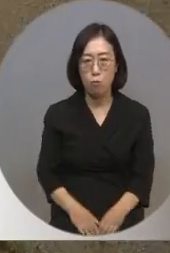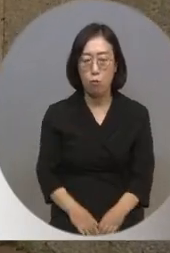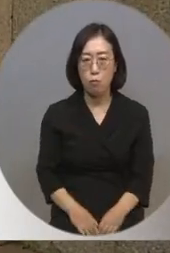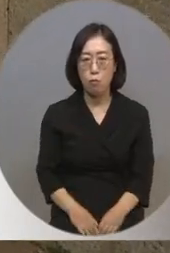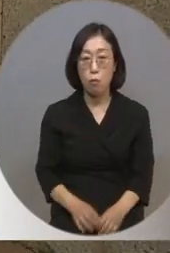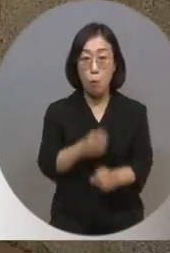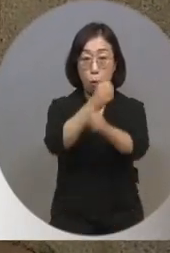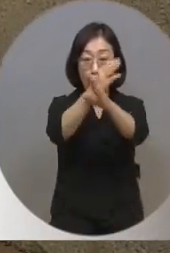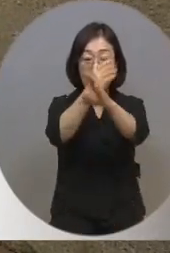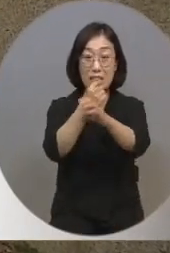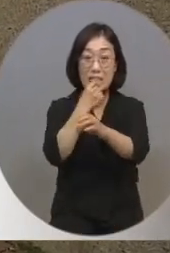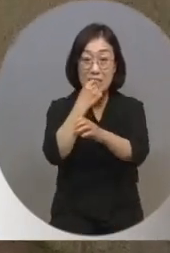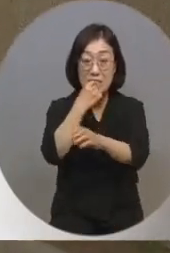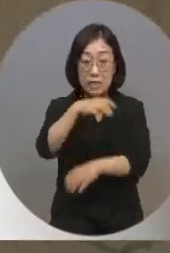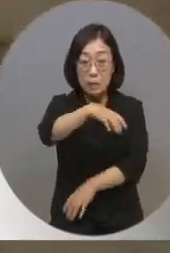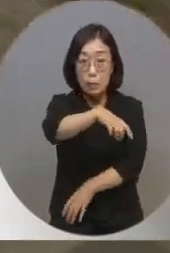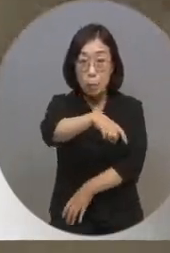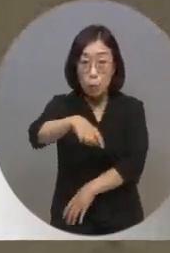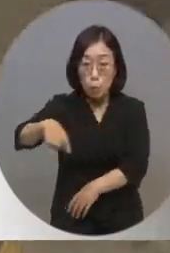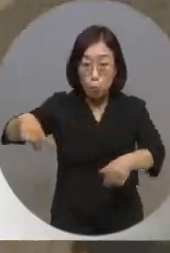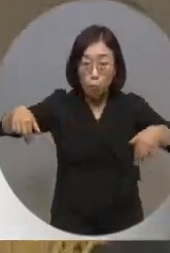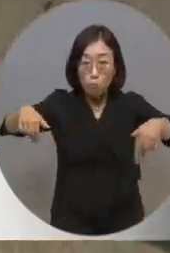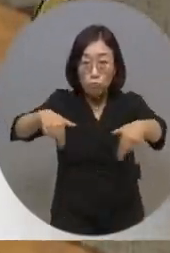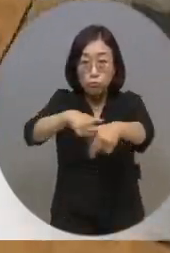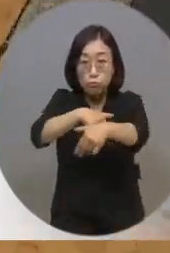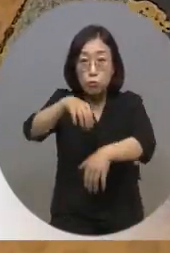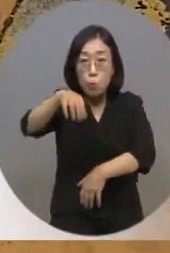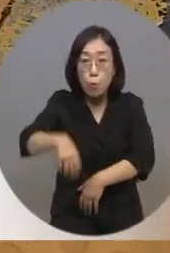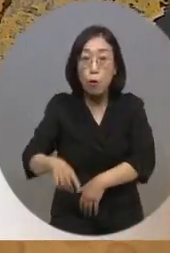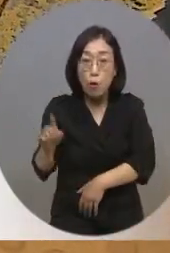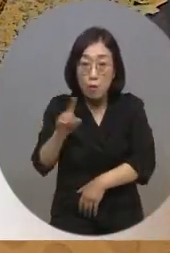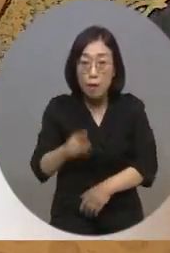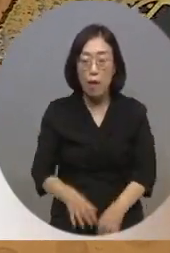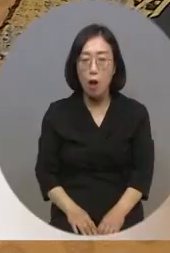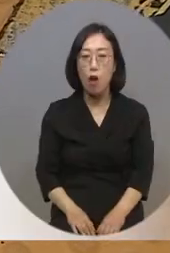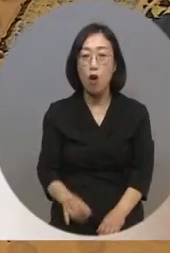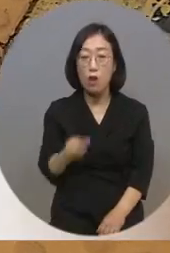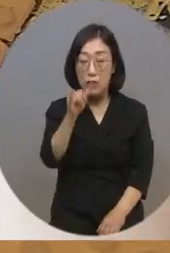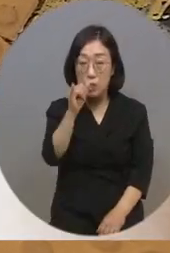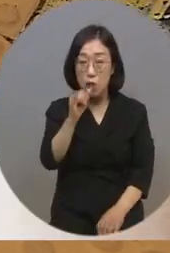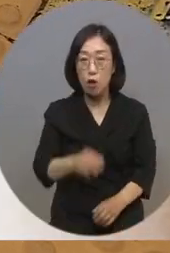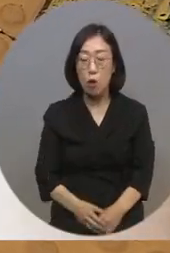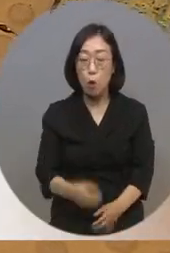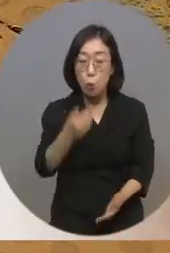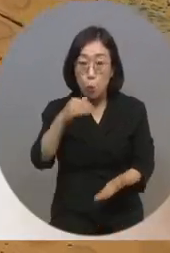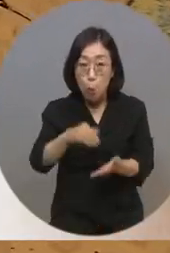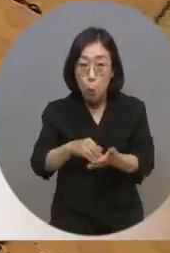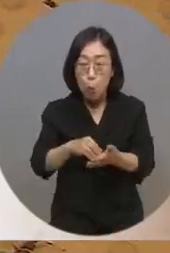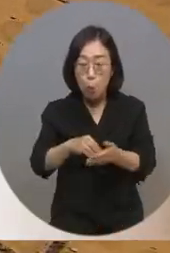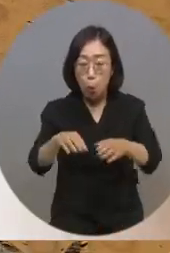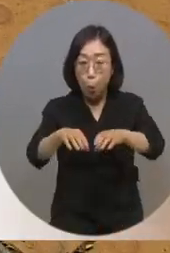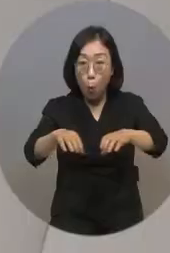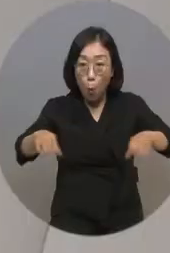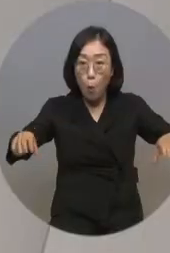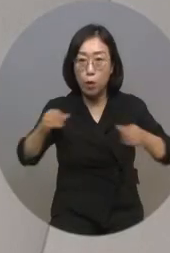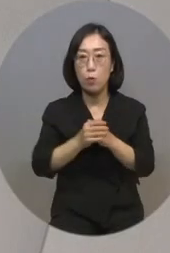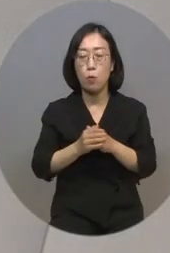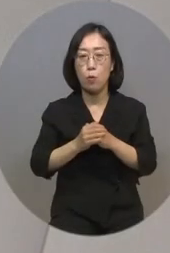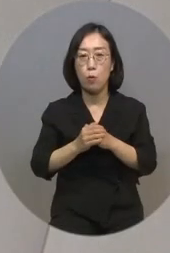어떻게 돼 있을까? 그지? 조명 있고, 그지? 여기 연석 있고, 여기